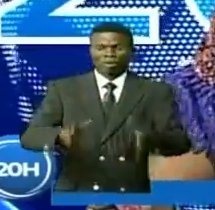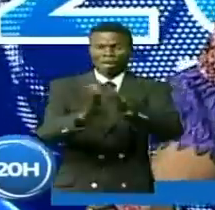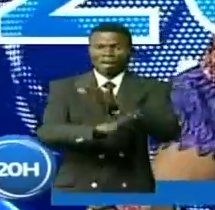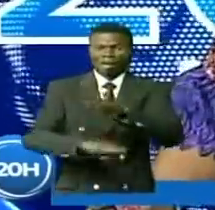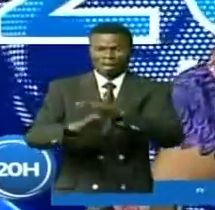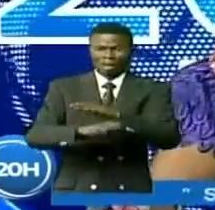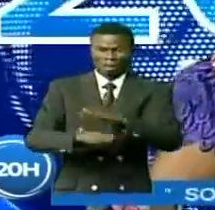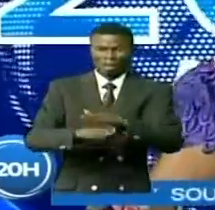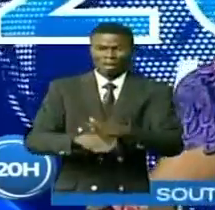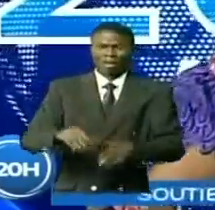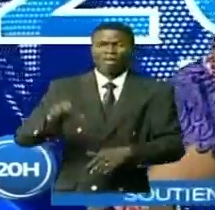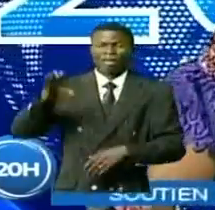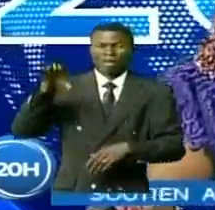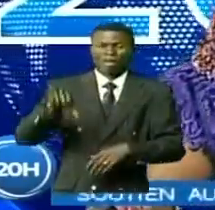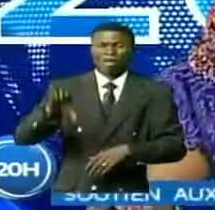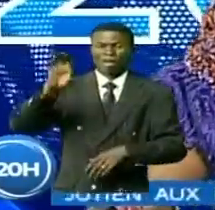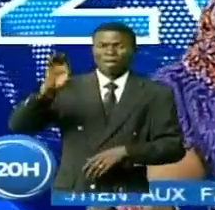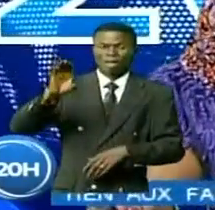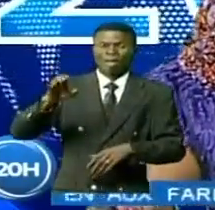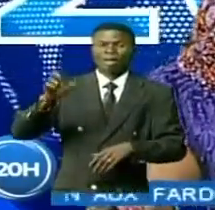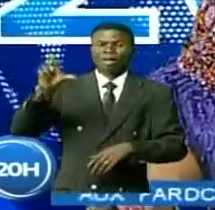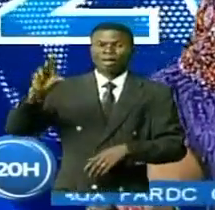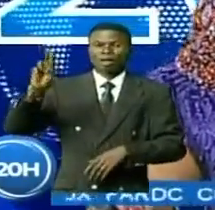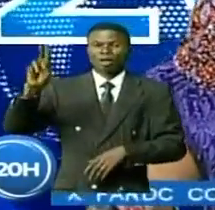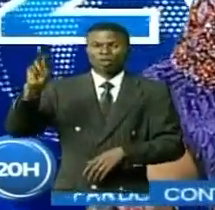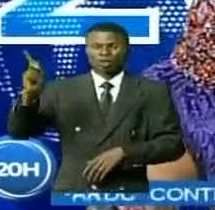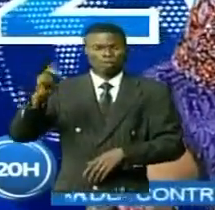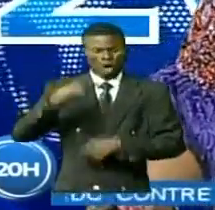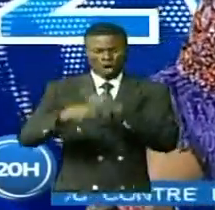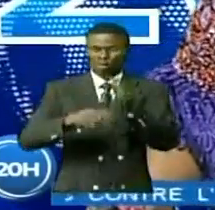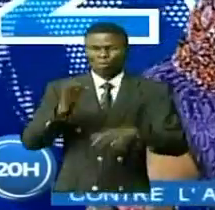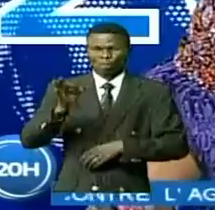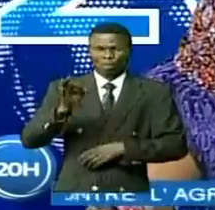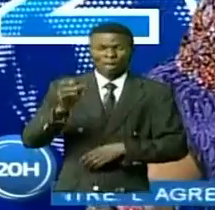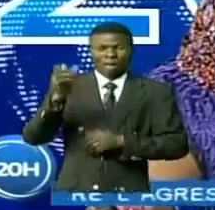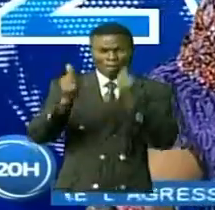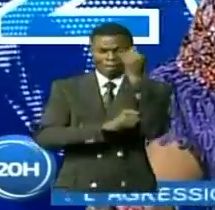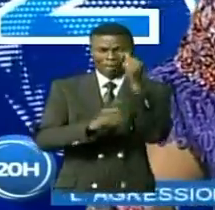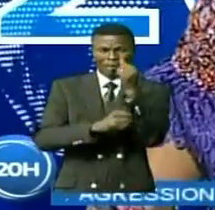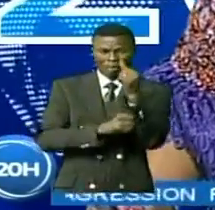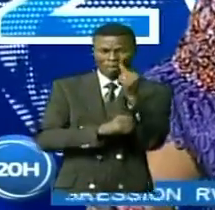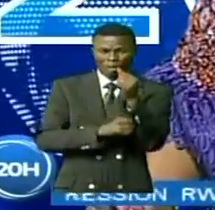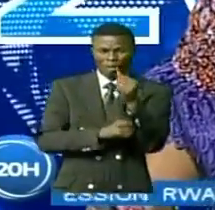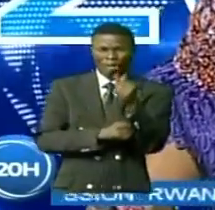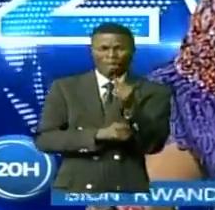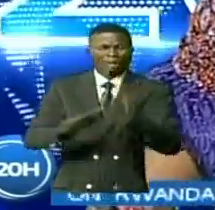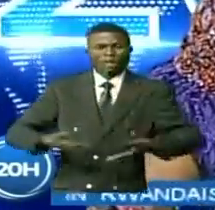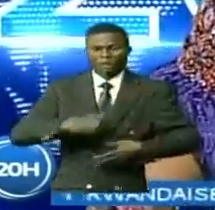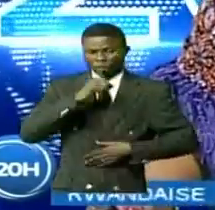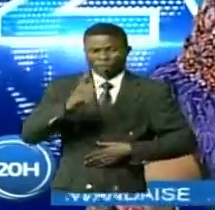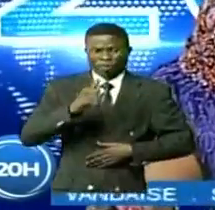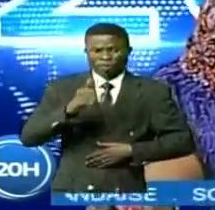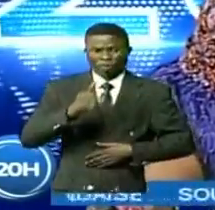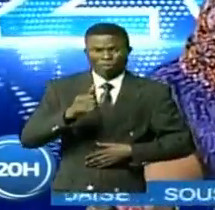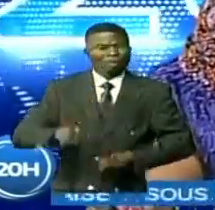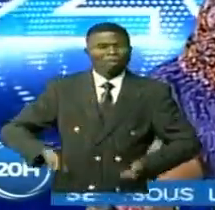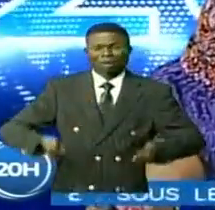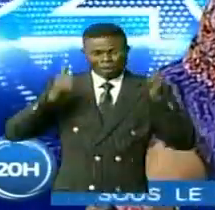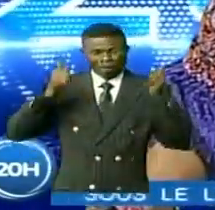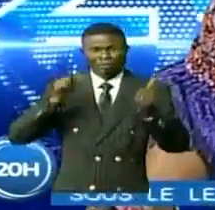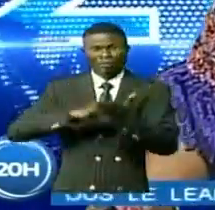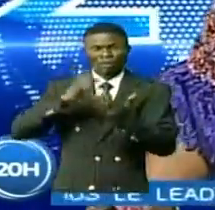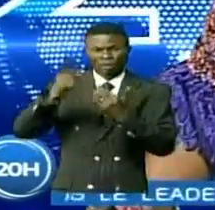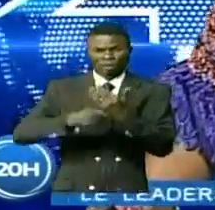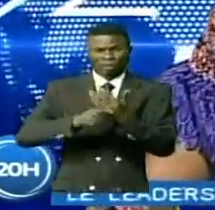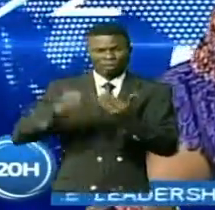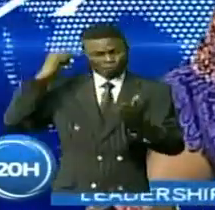camp Luka n'ont toujours pas démarré. La population riveraine a exproprié et résiste à ce projet. Le